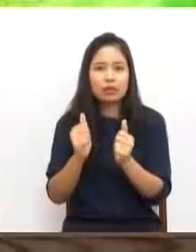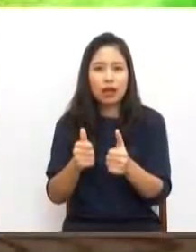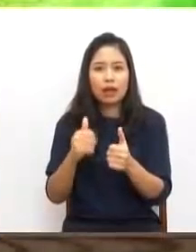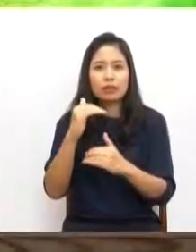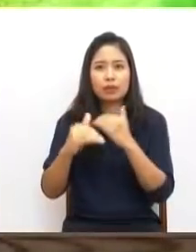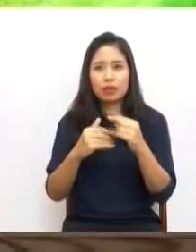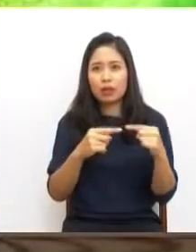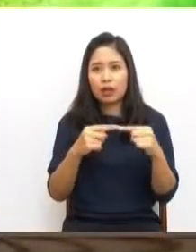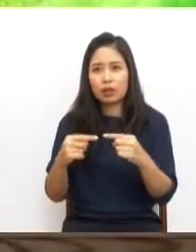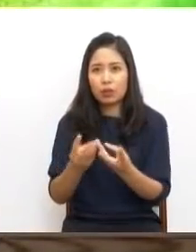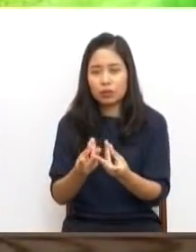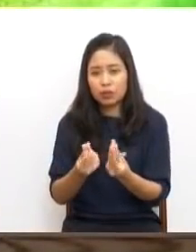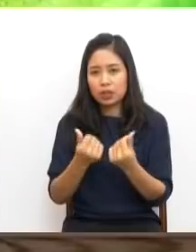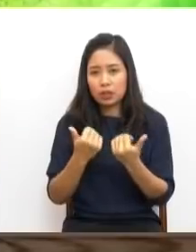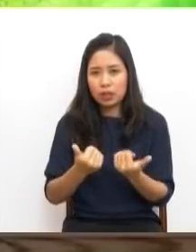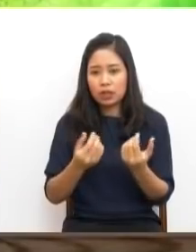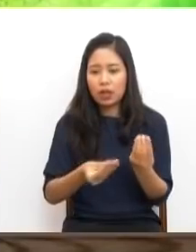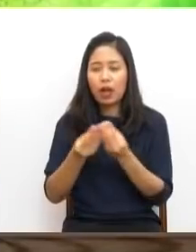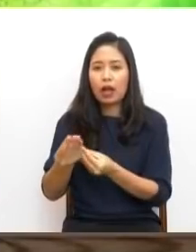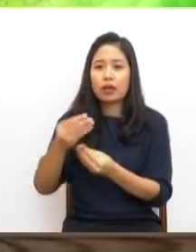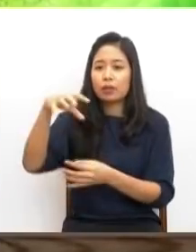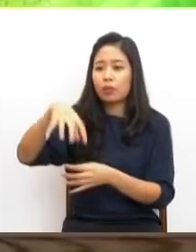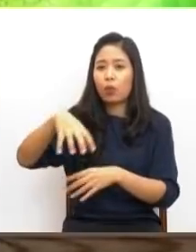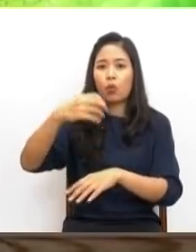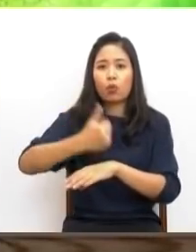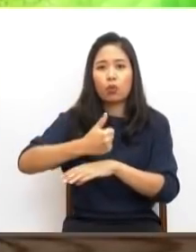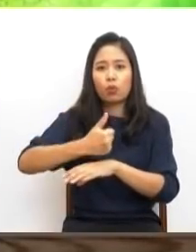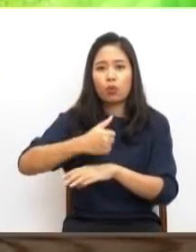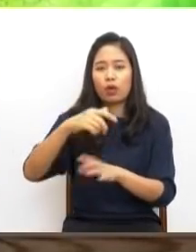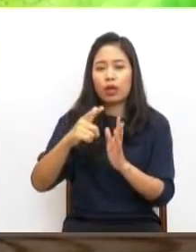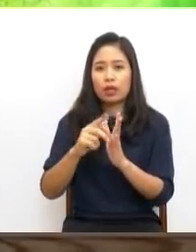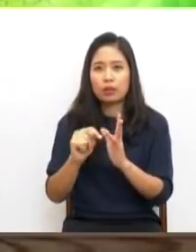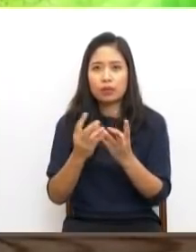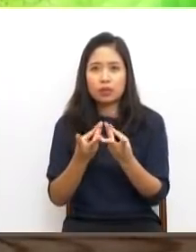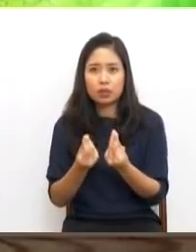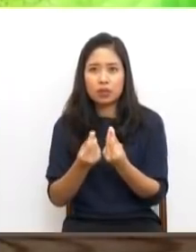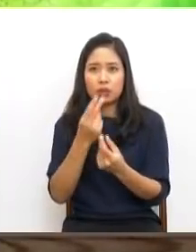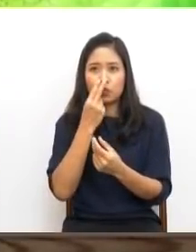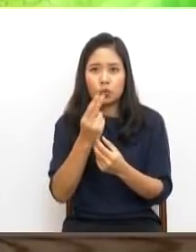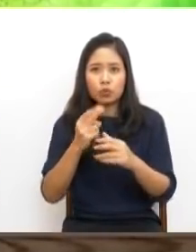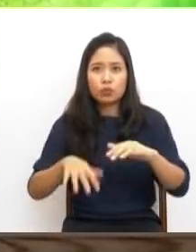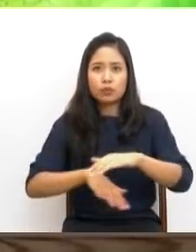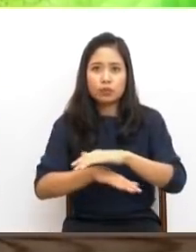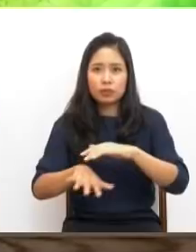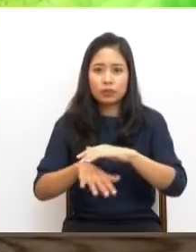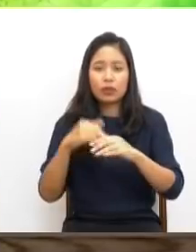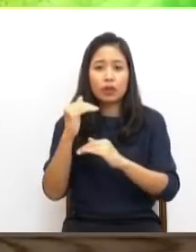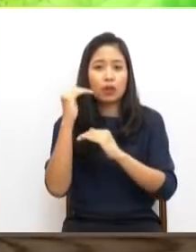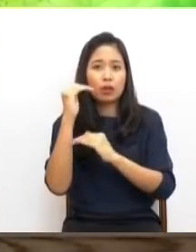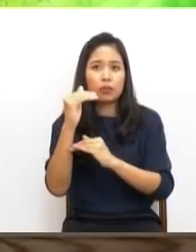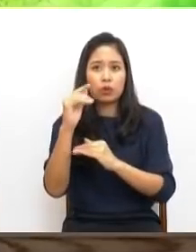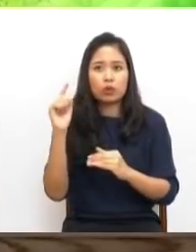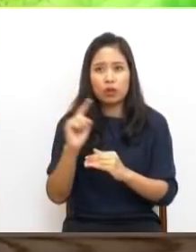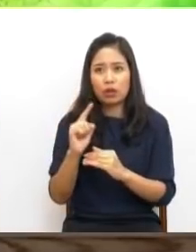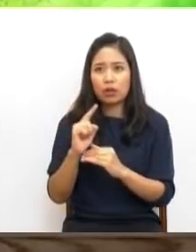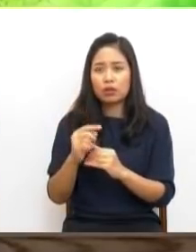ผู้อำนวยการสำนักงานเขตได้ลองไปดูแผนที่หรือดูข้อมูลพื้นฐานแล้วก็กำหนดนะครับจุดใน